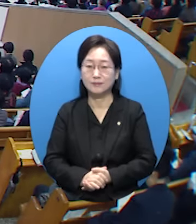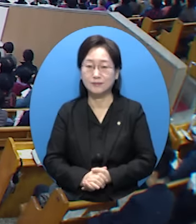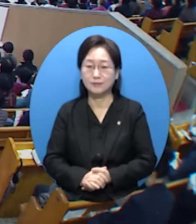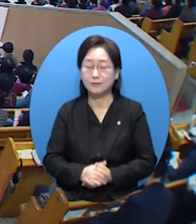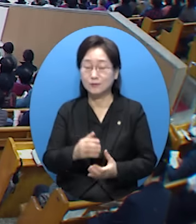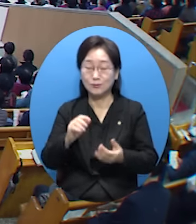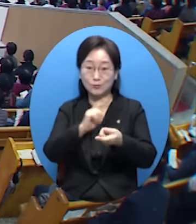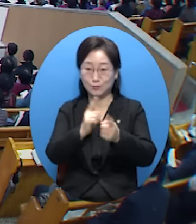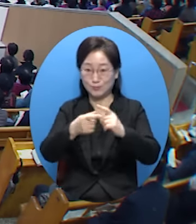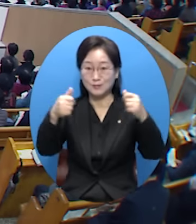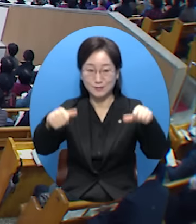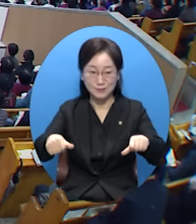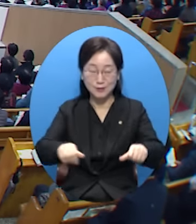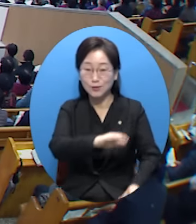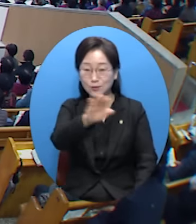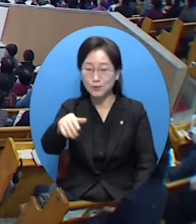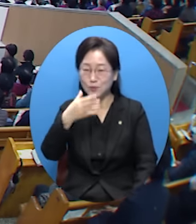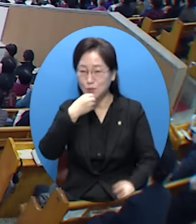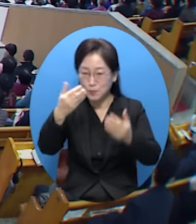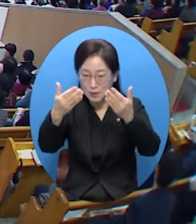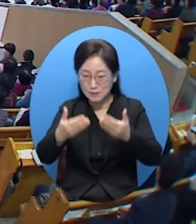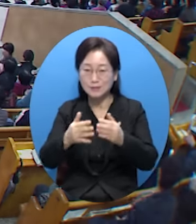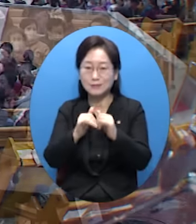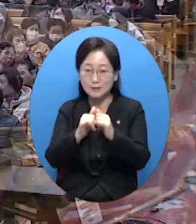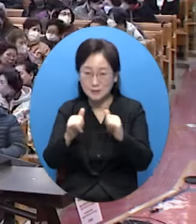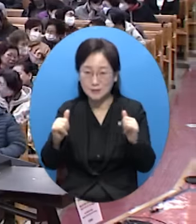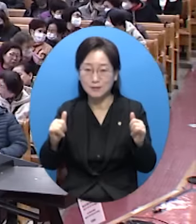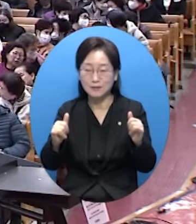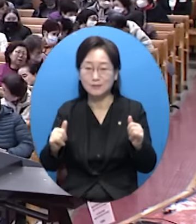이렇게 한번 인사하겠습니다. 우리는 복받은 인생입니다.